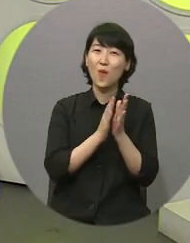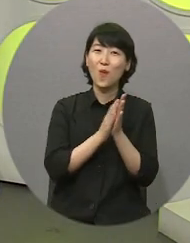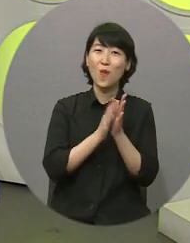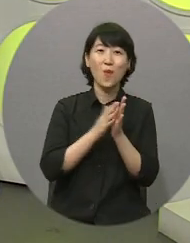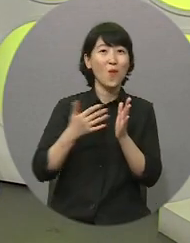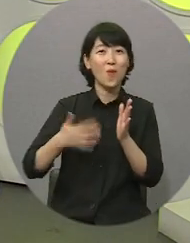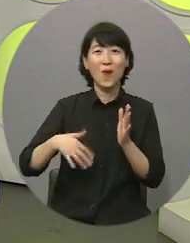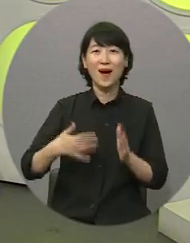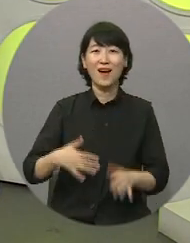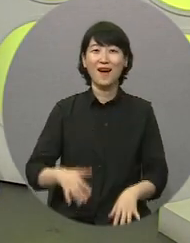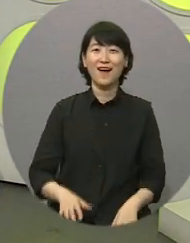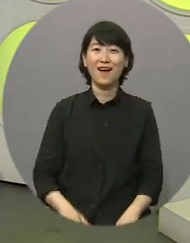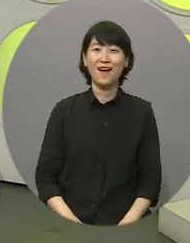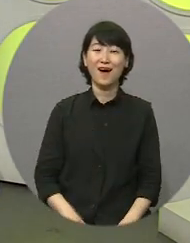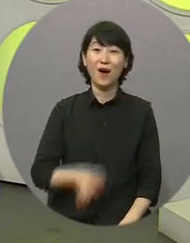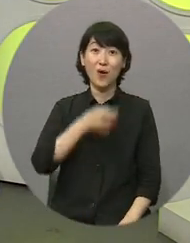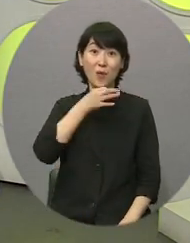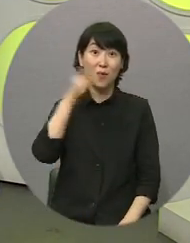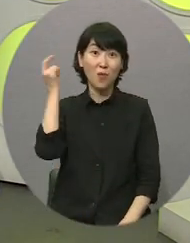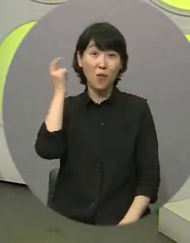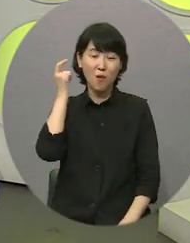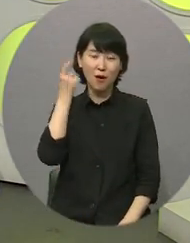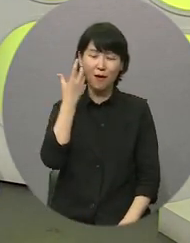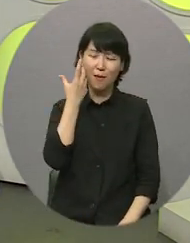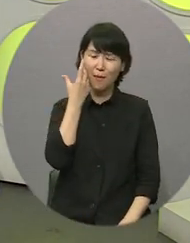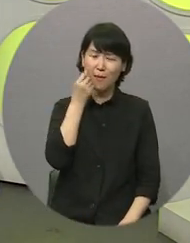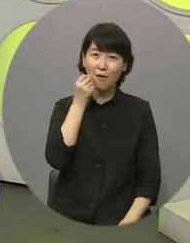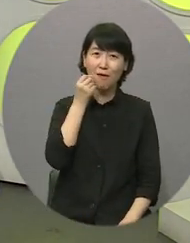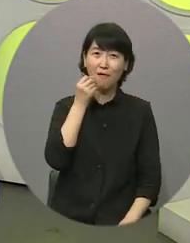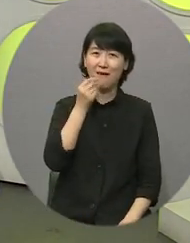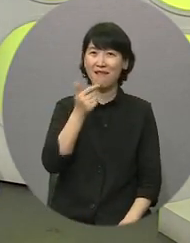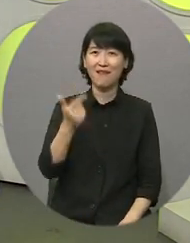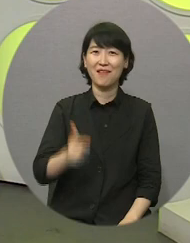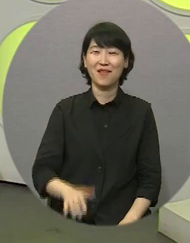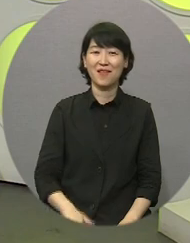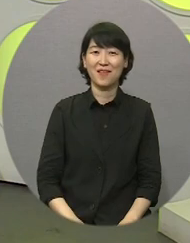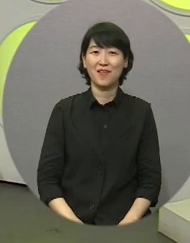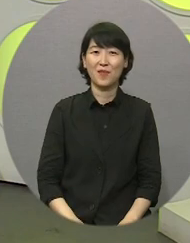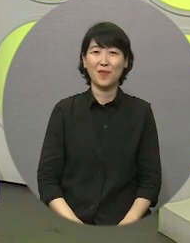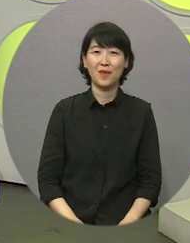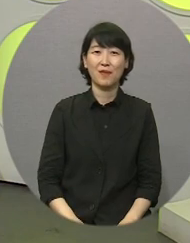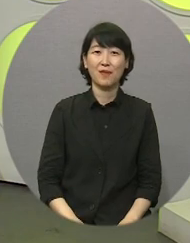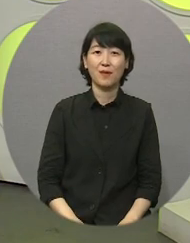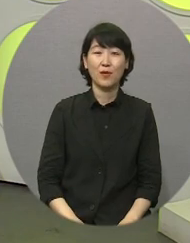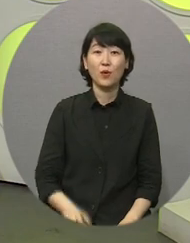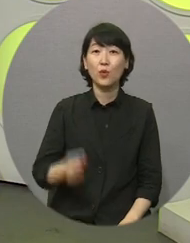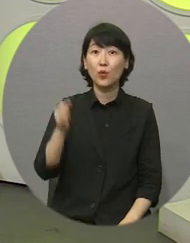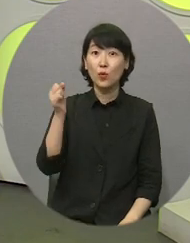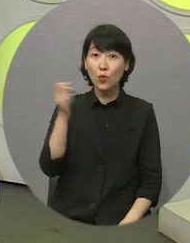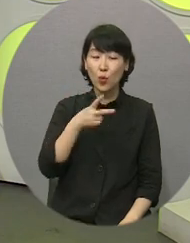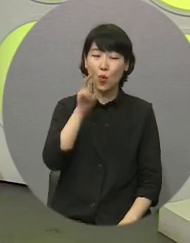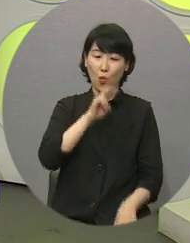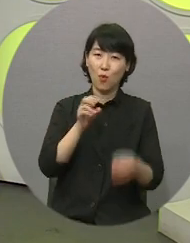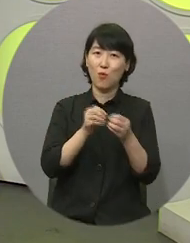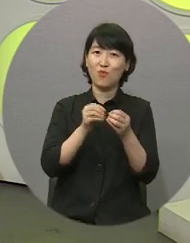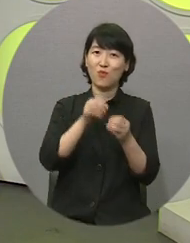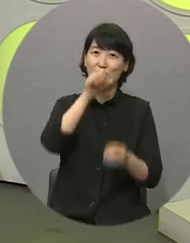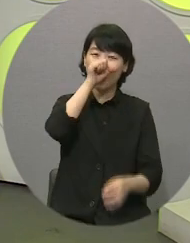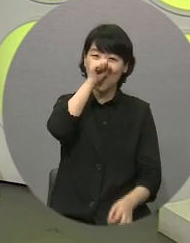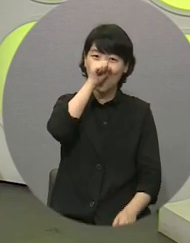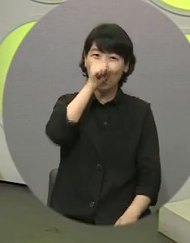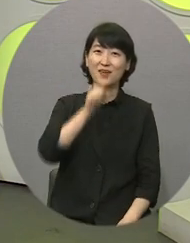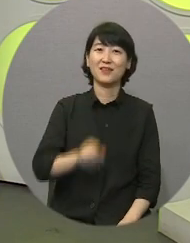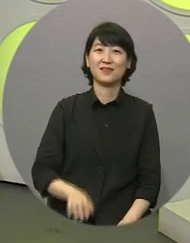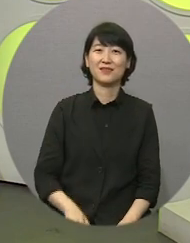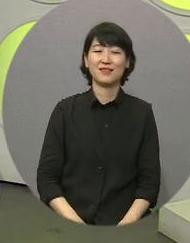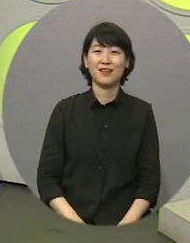니마니마 감사합니다. 굉장히 매력적이세요. 그렇죠? 네. 그리고 가사 말도 참 좋네요. 어, 그렇죠. 네.